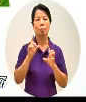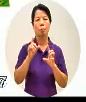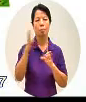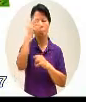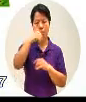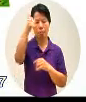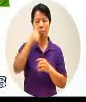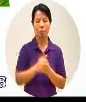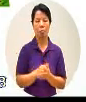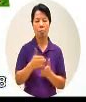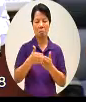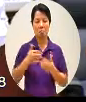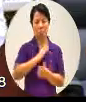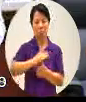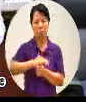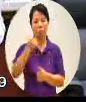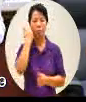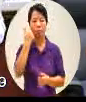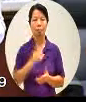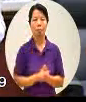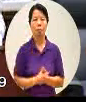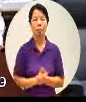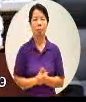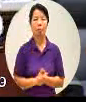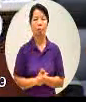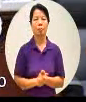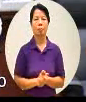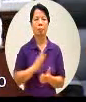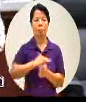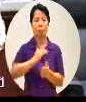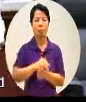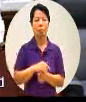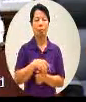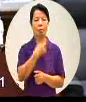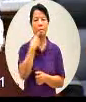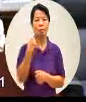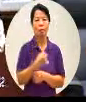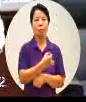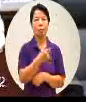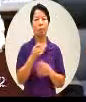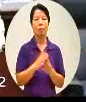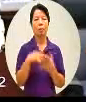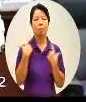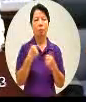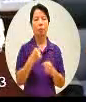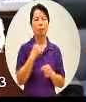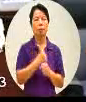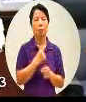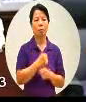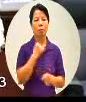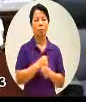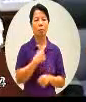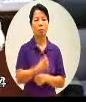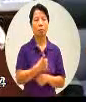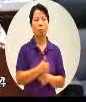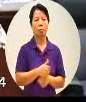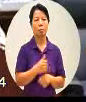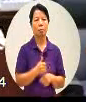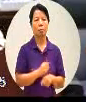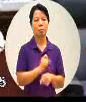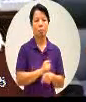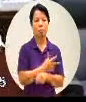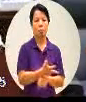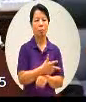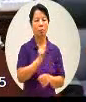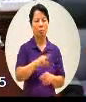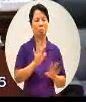哦，我相信大家都知道答案啊，裁员这个蚂蚁啊，为什么？啊，你原来永存效率这么好，做这么多，你竟敢做一